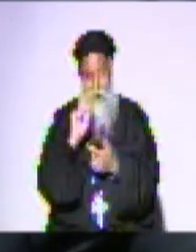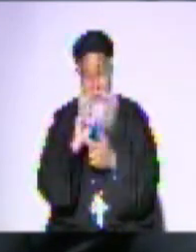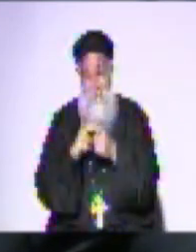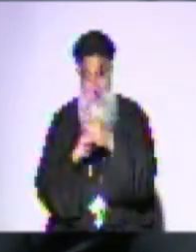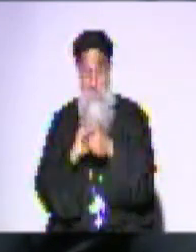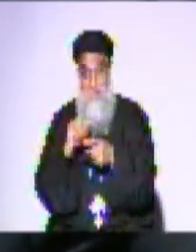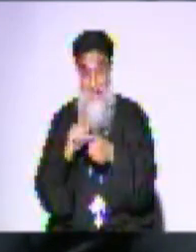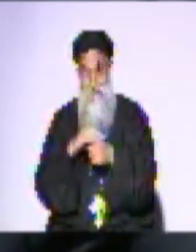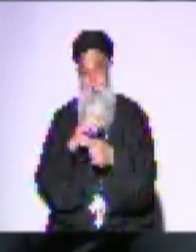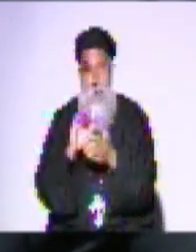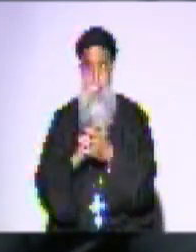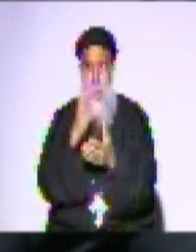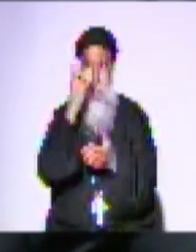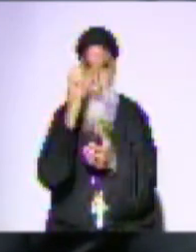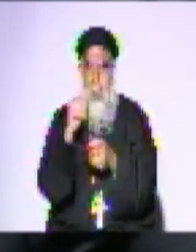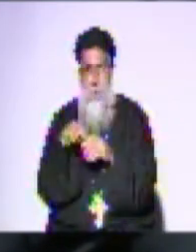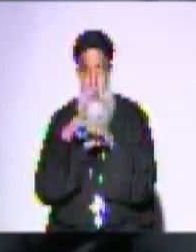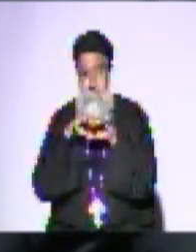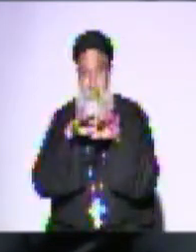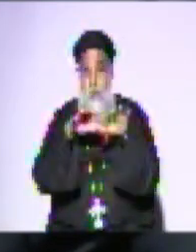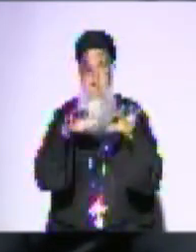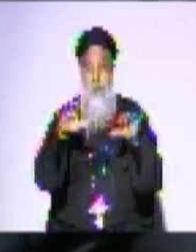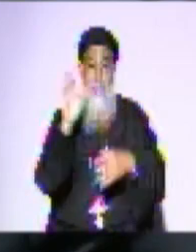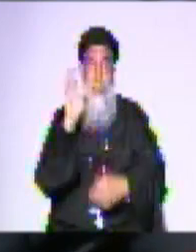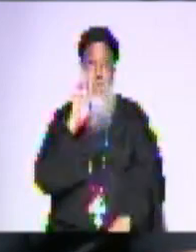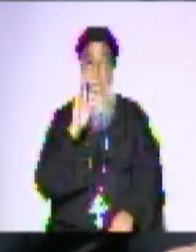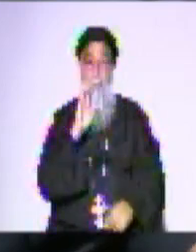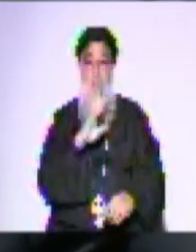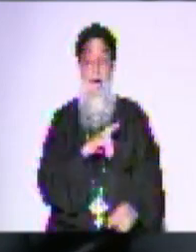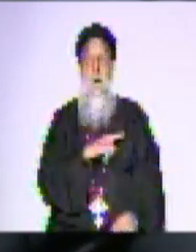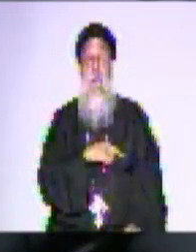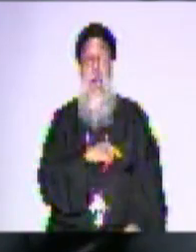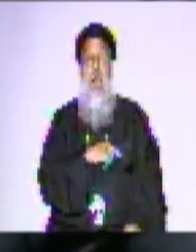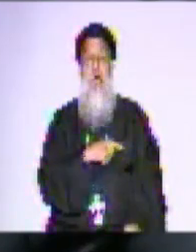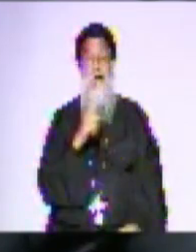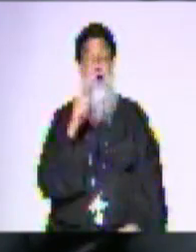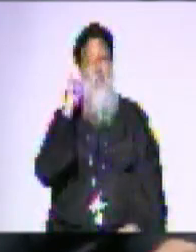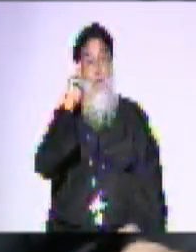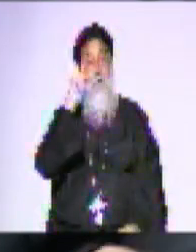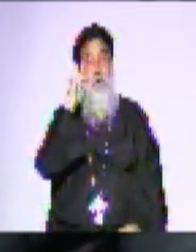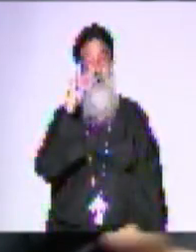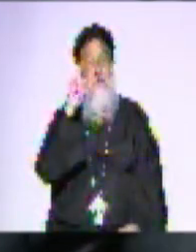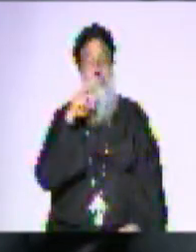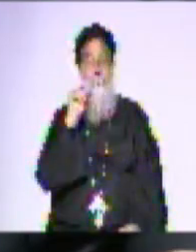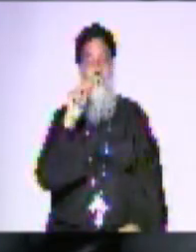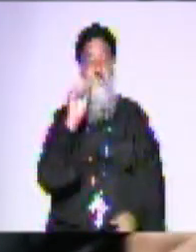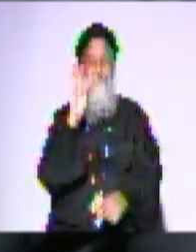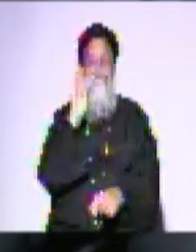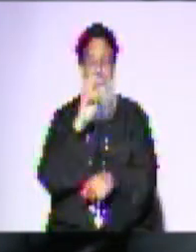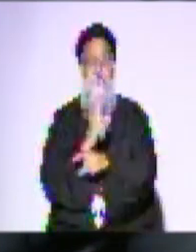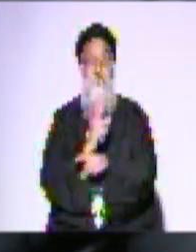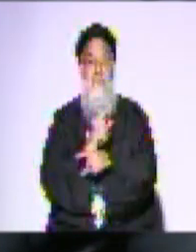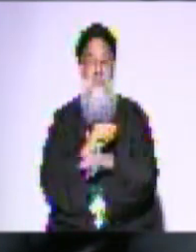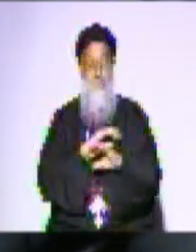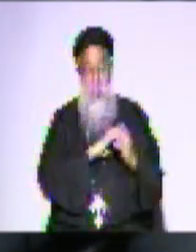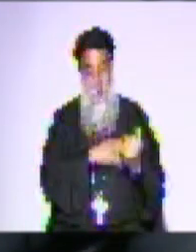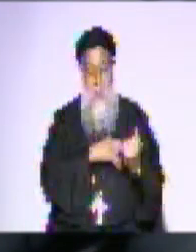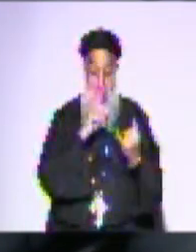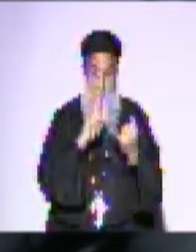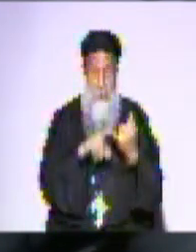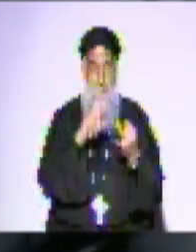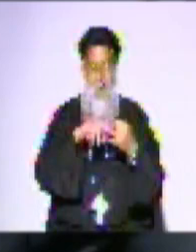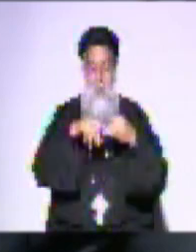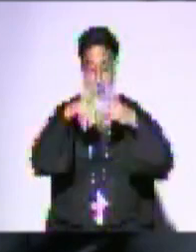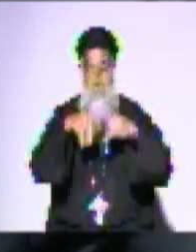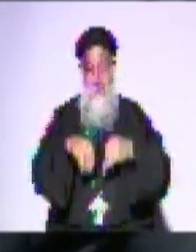المسيح ليلا عشان يعلن إيمانه، فسيد المسيح كلمه عن المعمودية. عشان سيد المسيح يربط بين الإيمان والمعمودية.